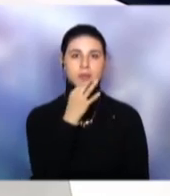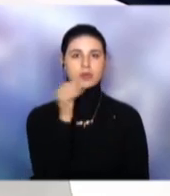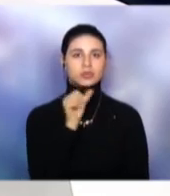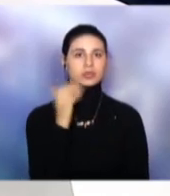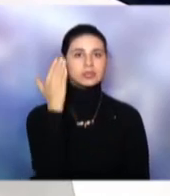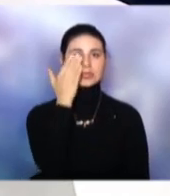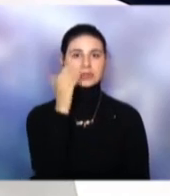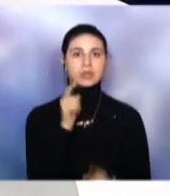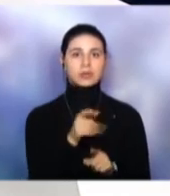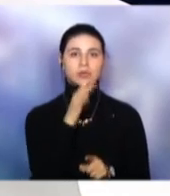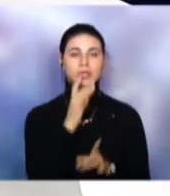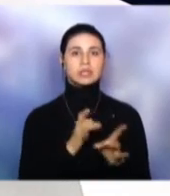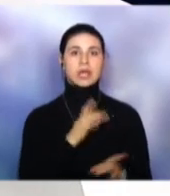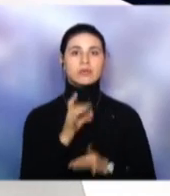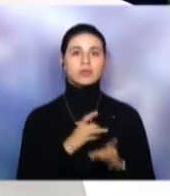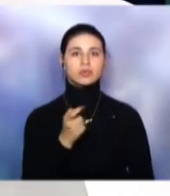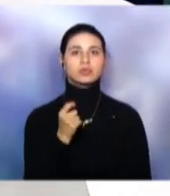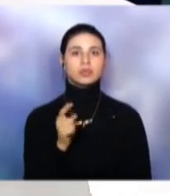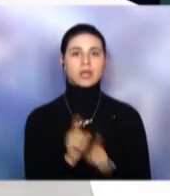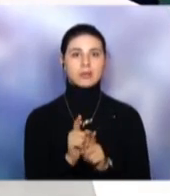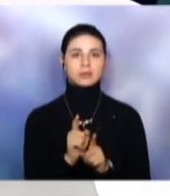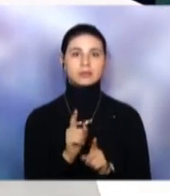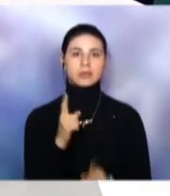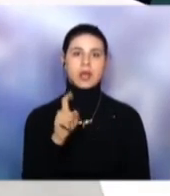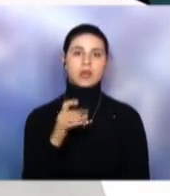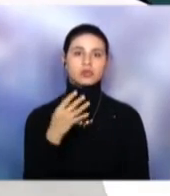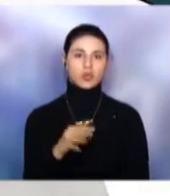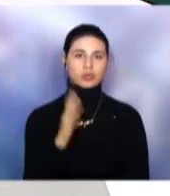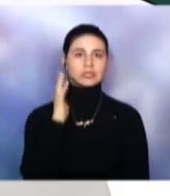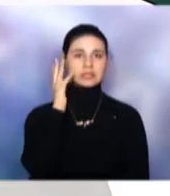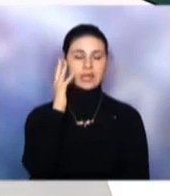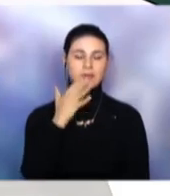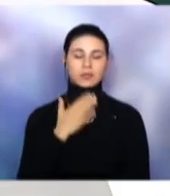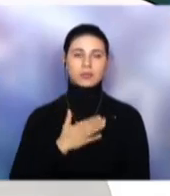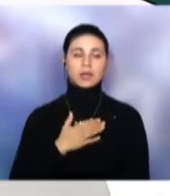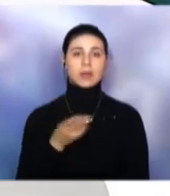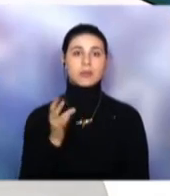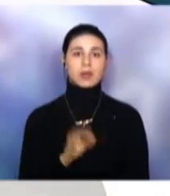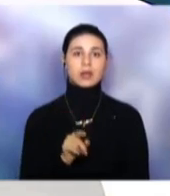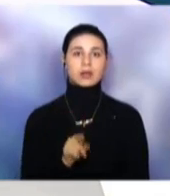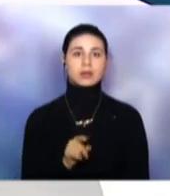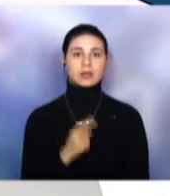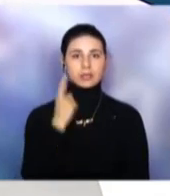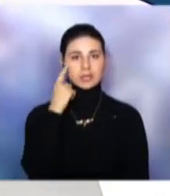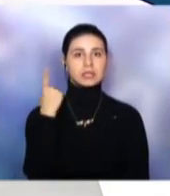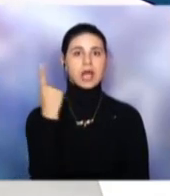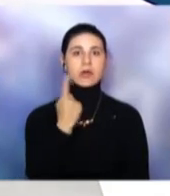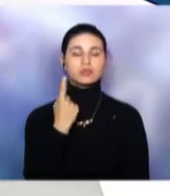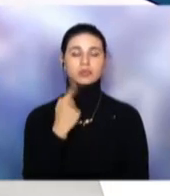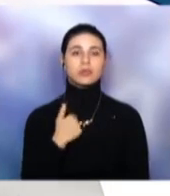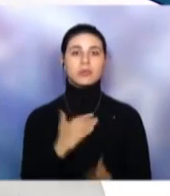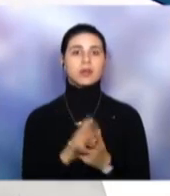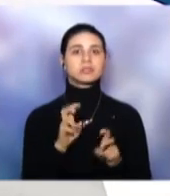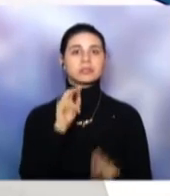სიზმრები და ამის ფონზე ნერვიულობით ხო ცოტა მიწევს, ანუ 150 არ ხდება, მაგრამ თავრუხება მეწება ამ პერიოდში და